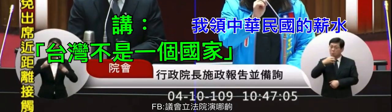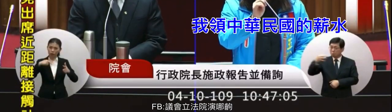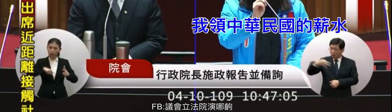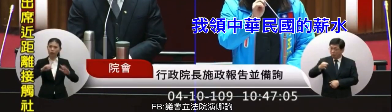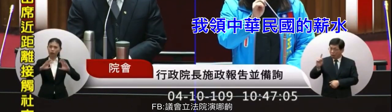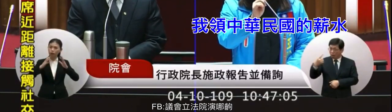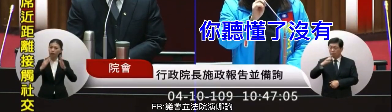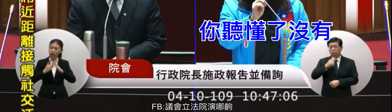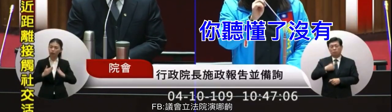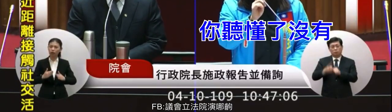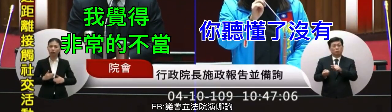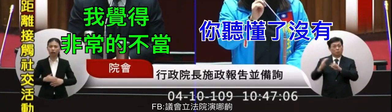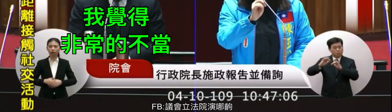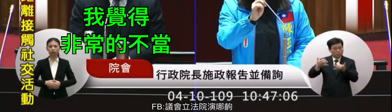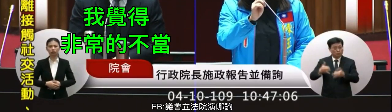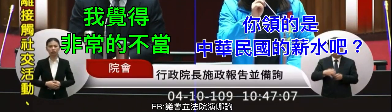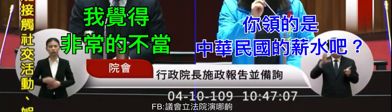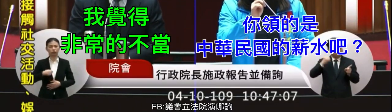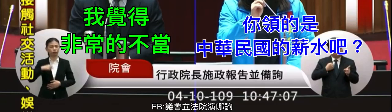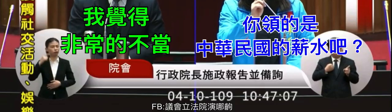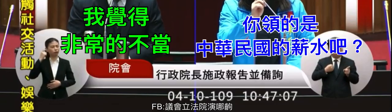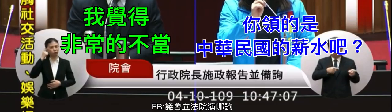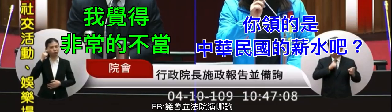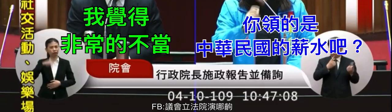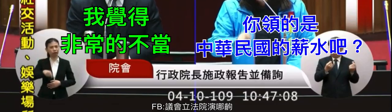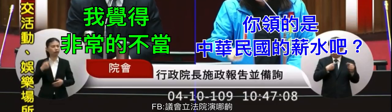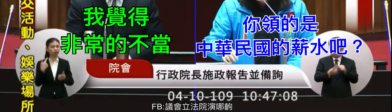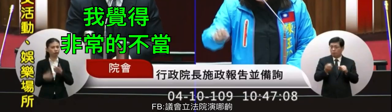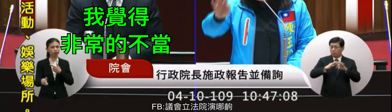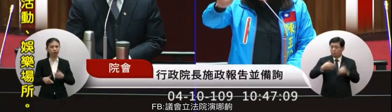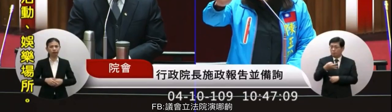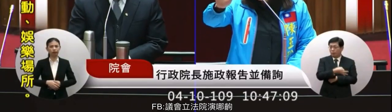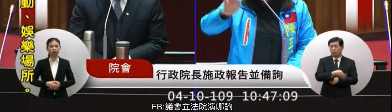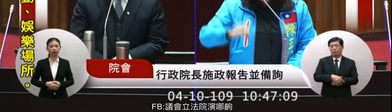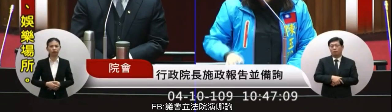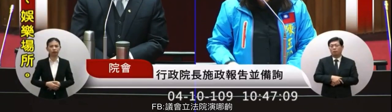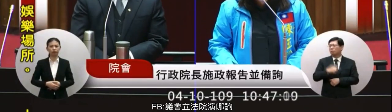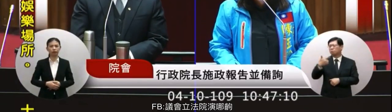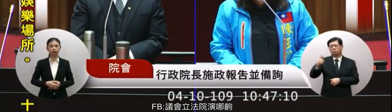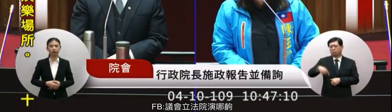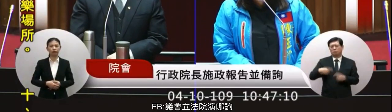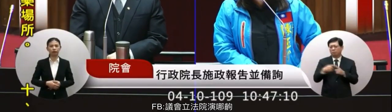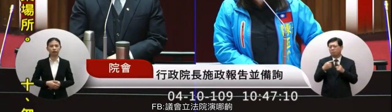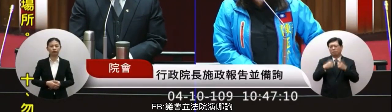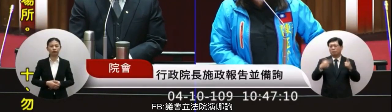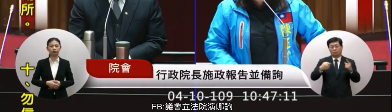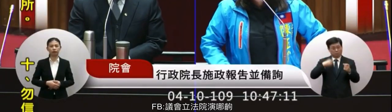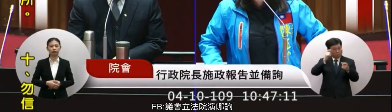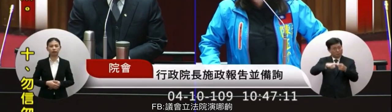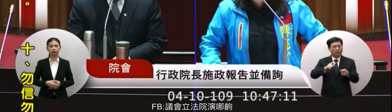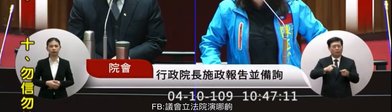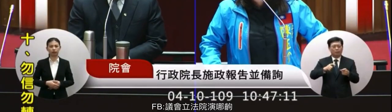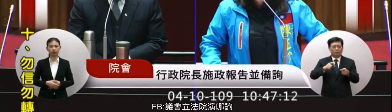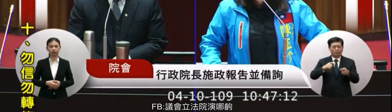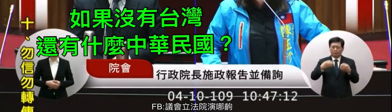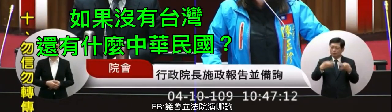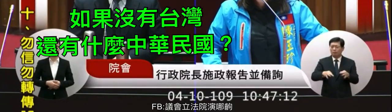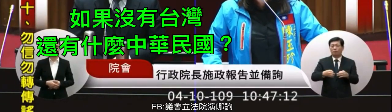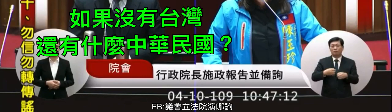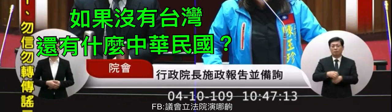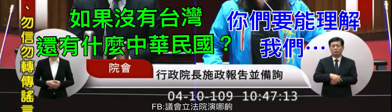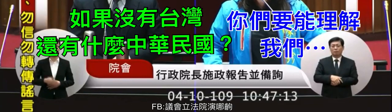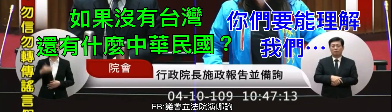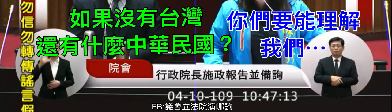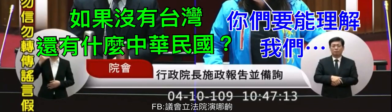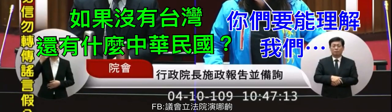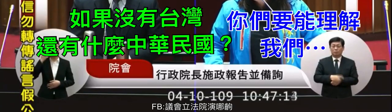华民国的薪水，你听懂了没有？ 我觉得 你领的是中华民国的薪水吧，院长，我不是来在这里吵架，我的目的哈，我的目的，我们的